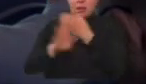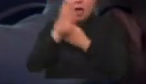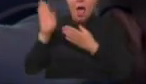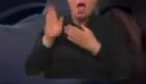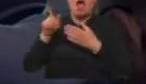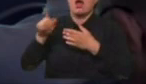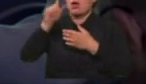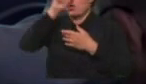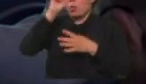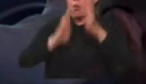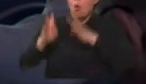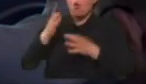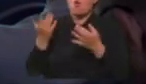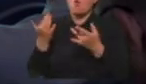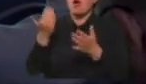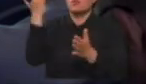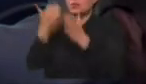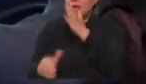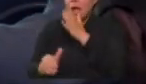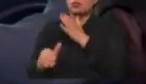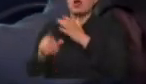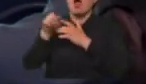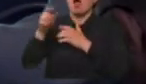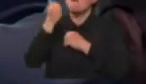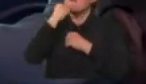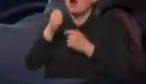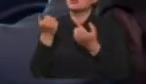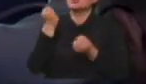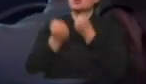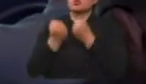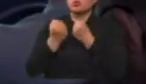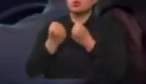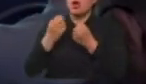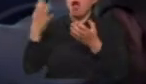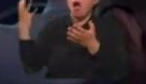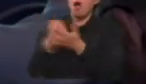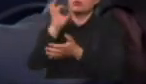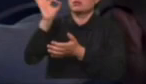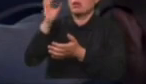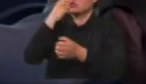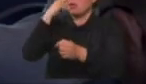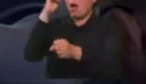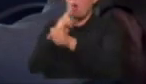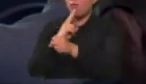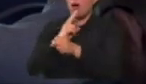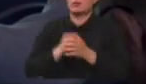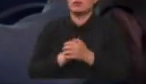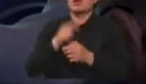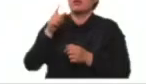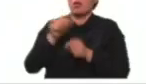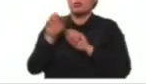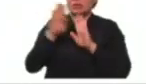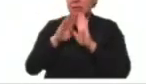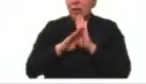że pasażera jest bardzo łatwo utracić, natomiast bardzo, bardzo trudno jest później odzyskać jego zaufanie. Myślę, że tą